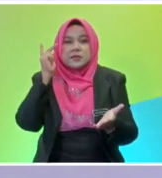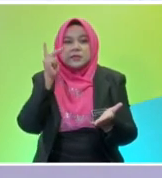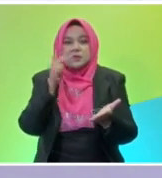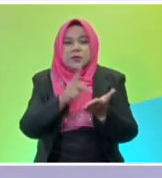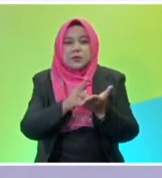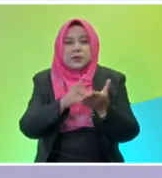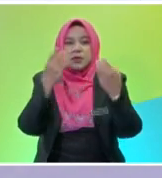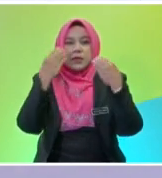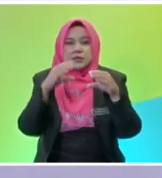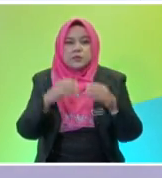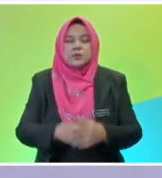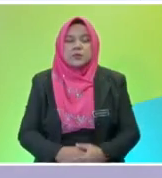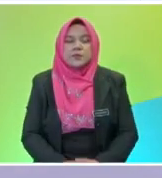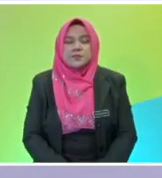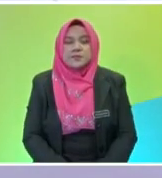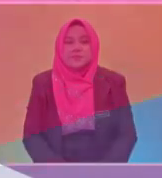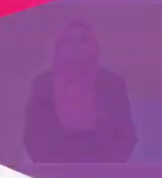dengan guru penyampai